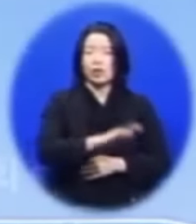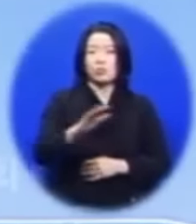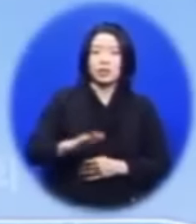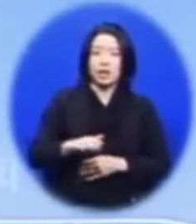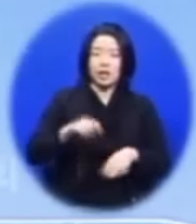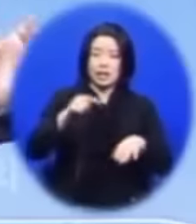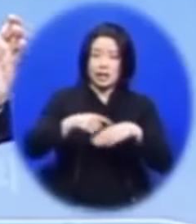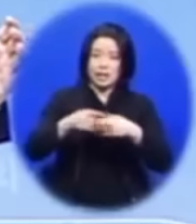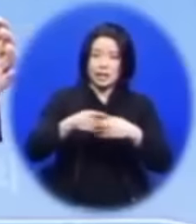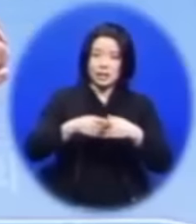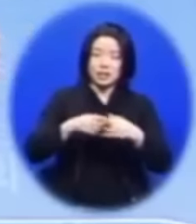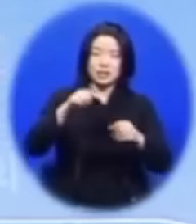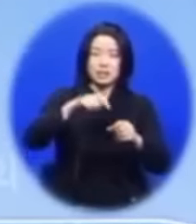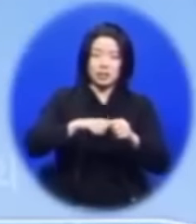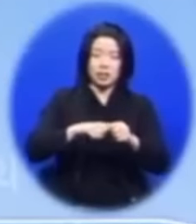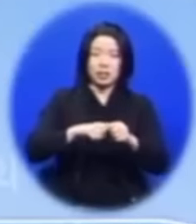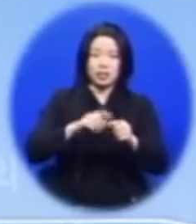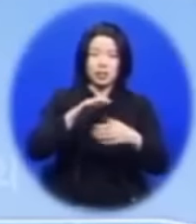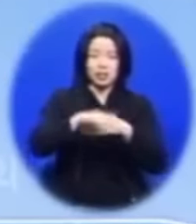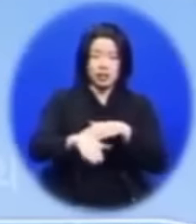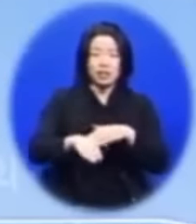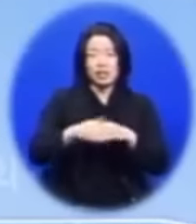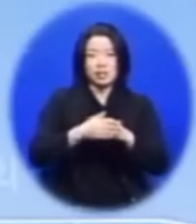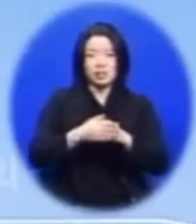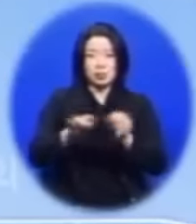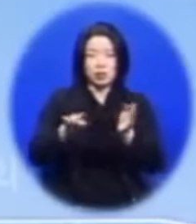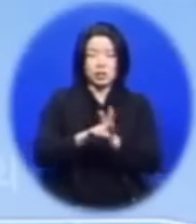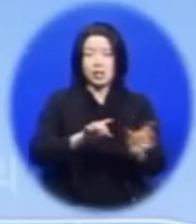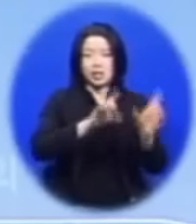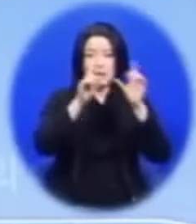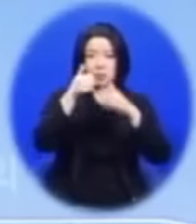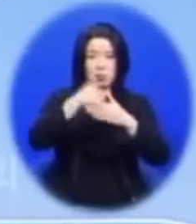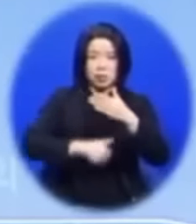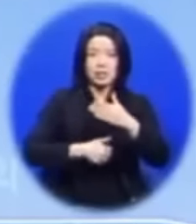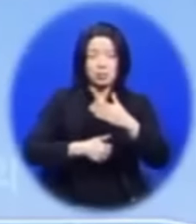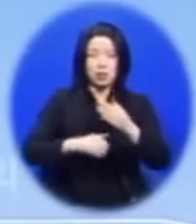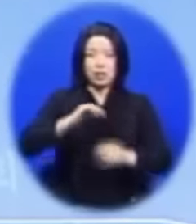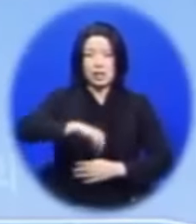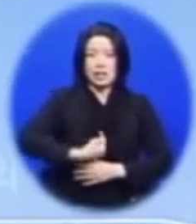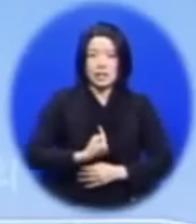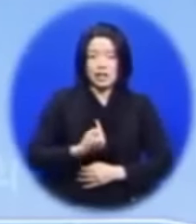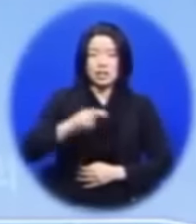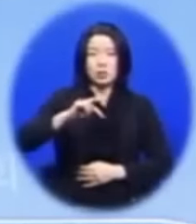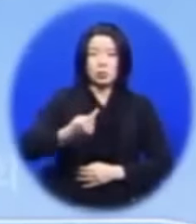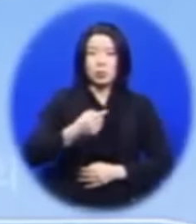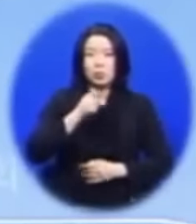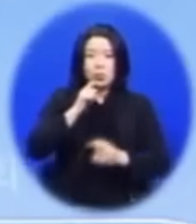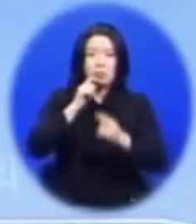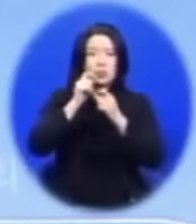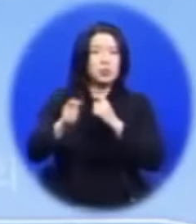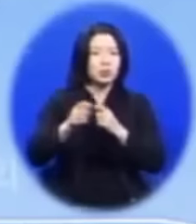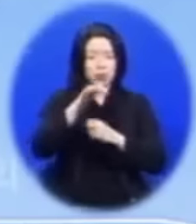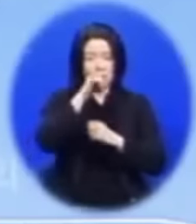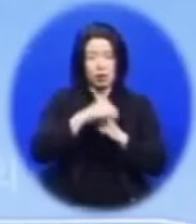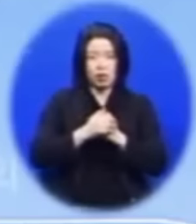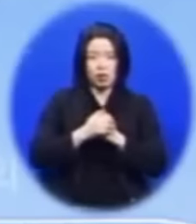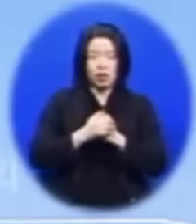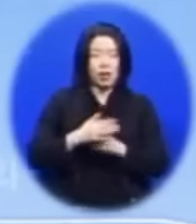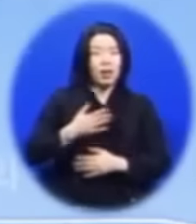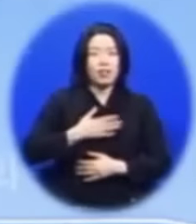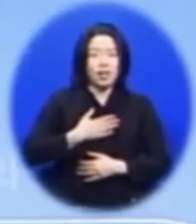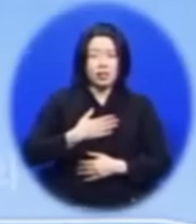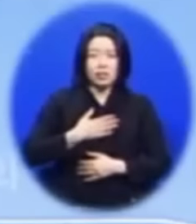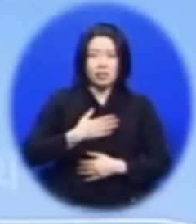형식적인 신앙에 빠져버리면 자기가 자기를 속입니다 나는 잘 믿는 줄 알고 나는 당연히